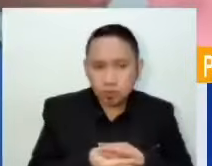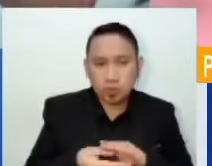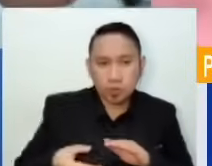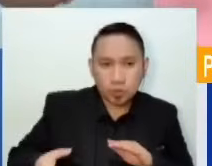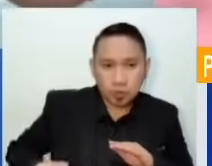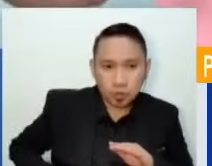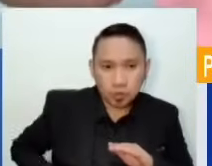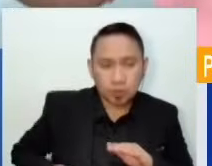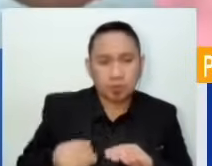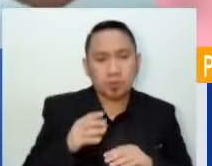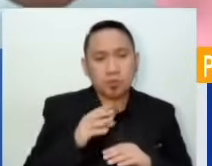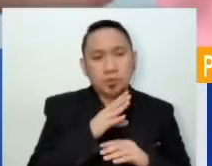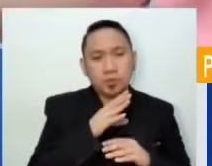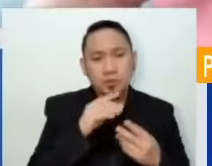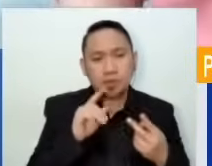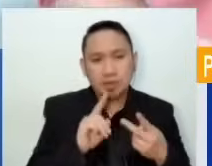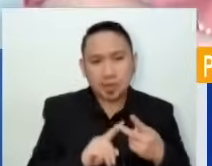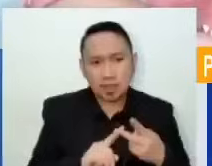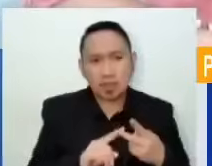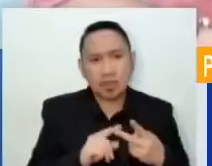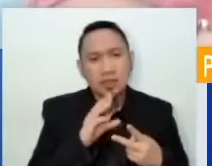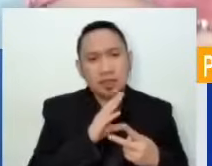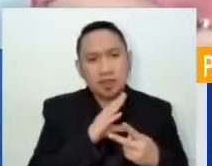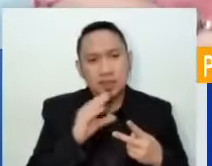yung mataas na tuloy-tuloy na